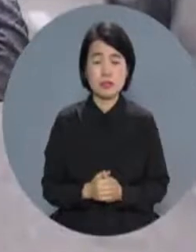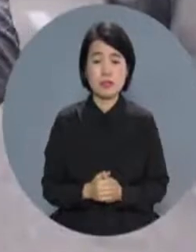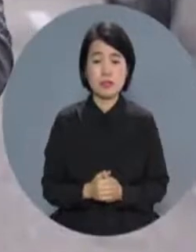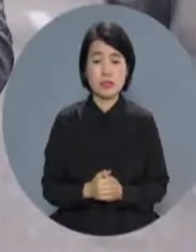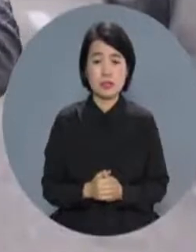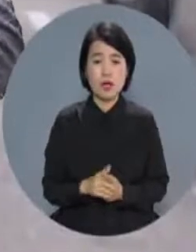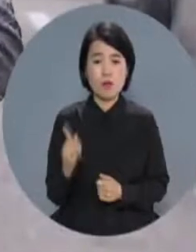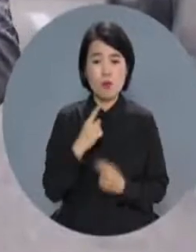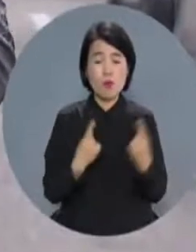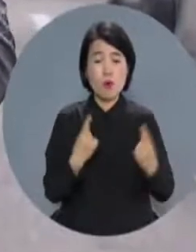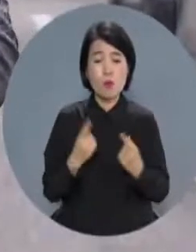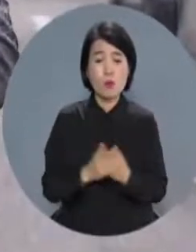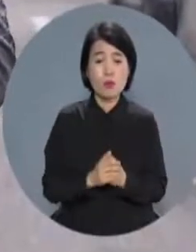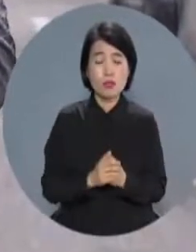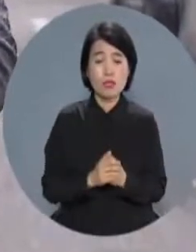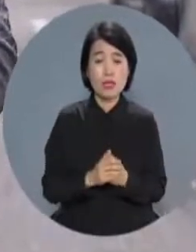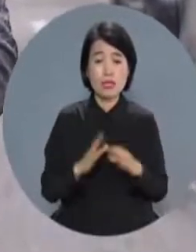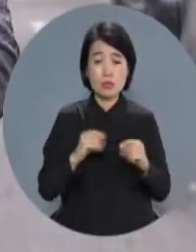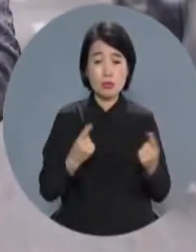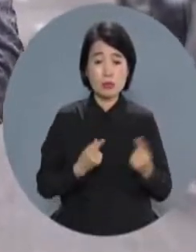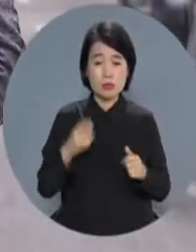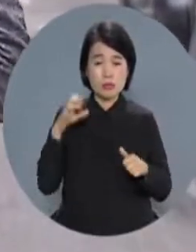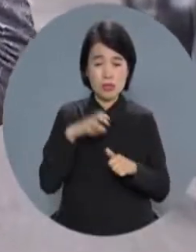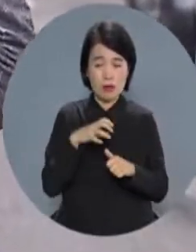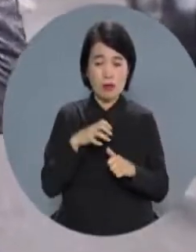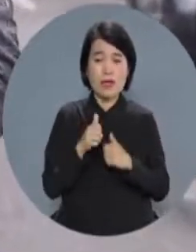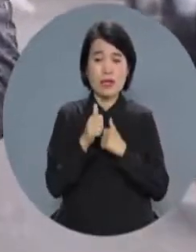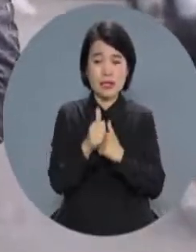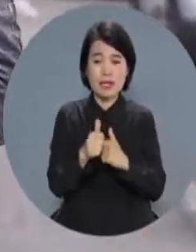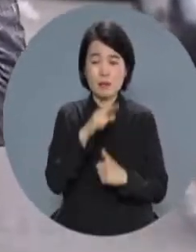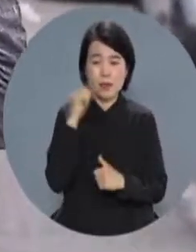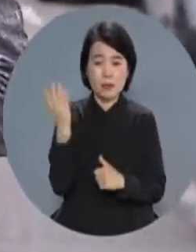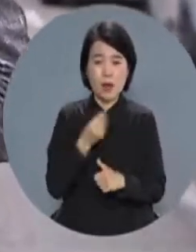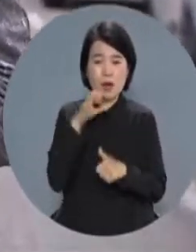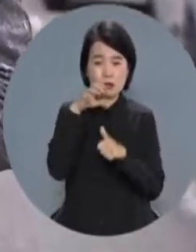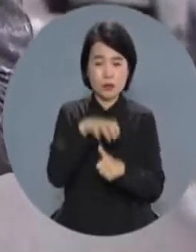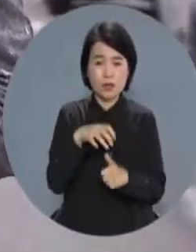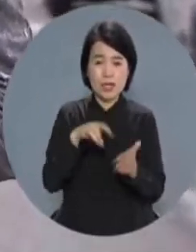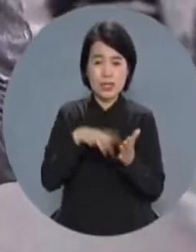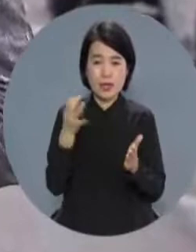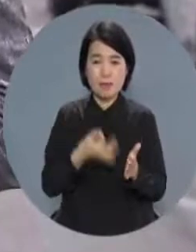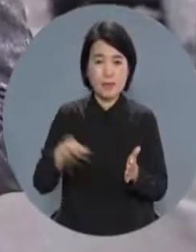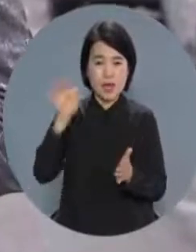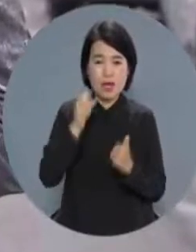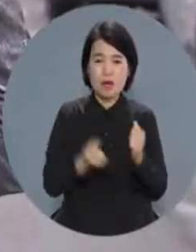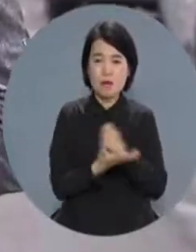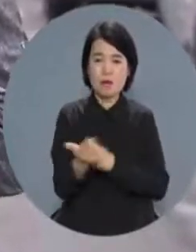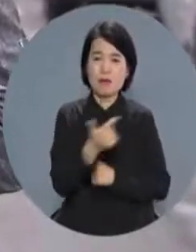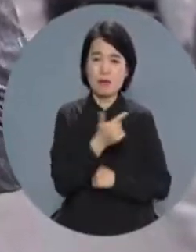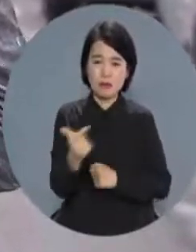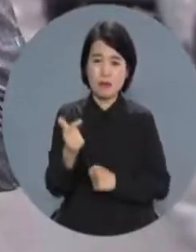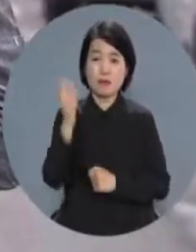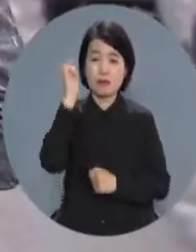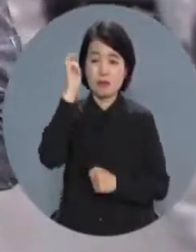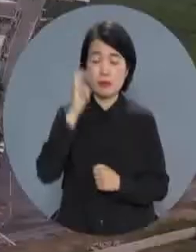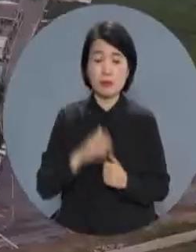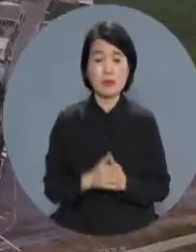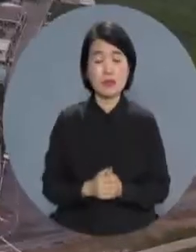업계에서는 무엇보다 부동산 조정지역 지정에 따른 대출 규제와 세금 인상 영향이 큰 것으로 보고